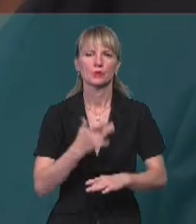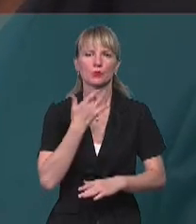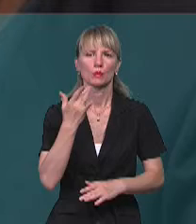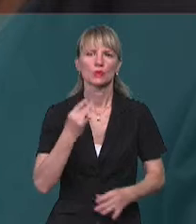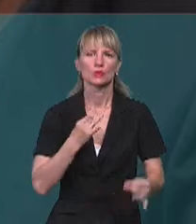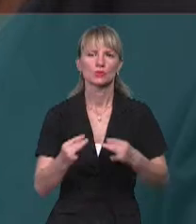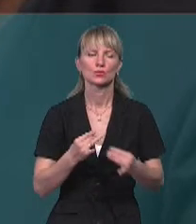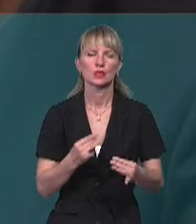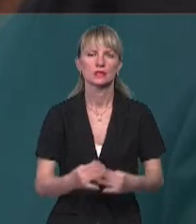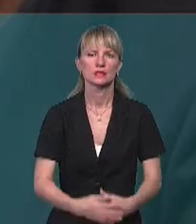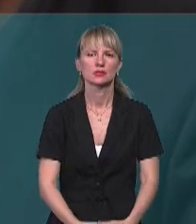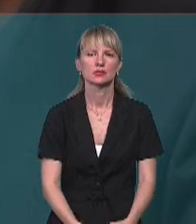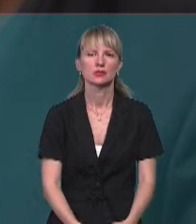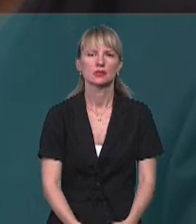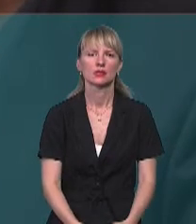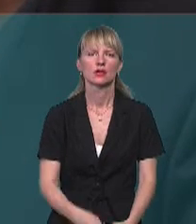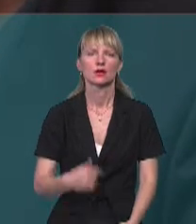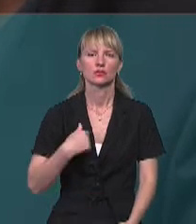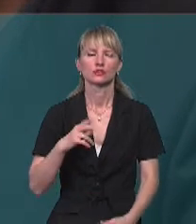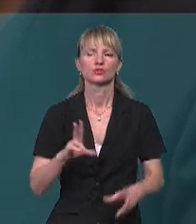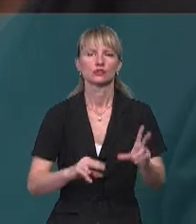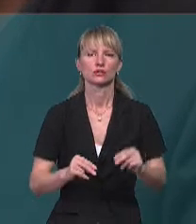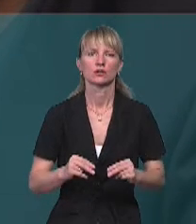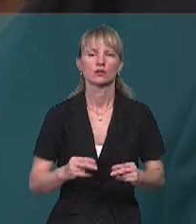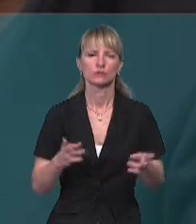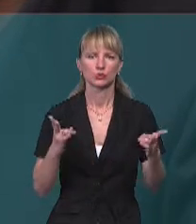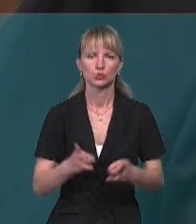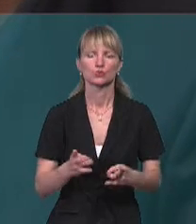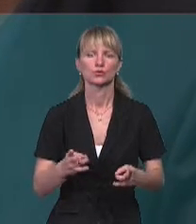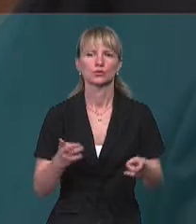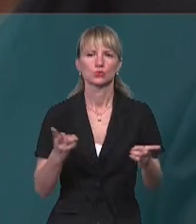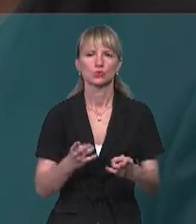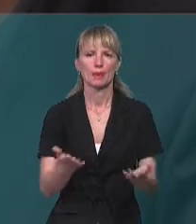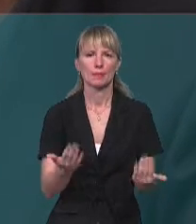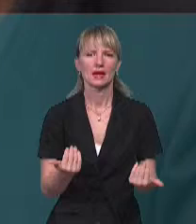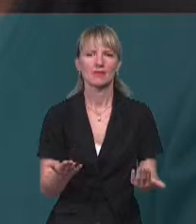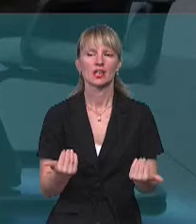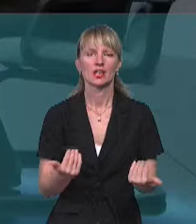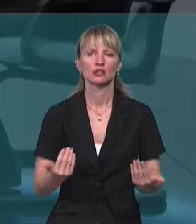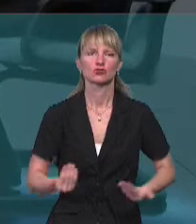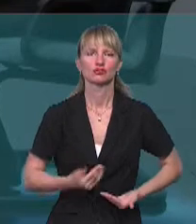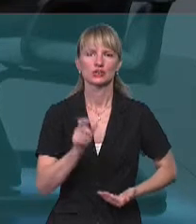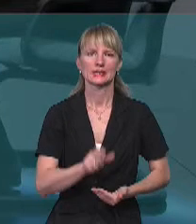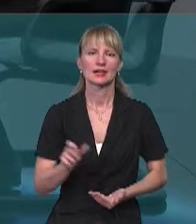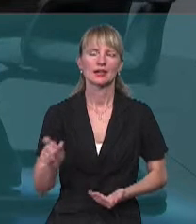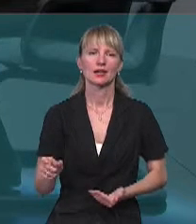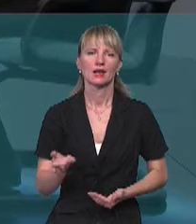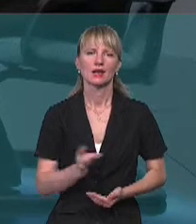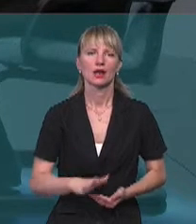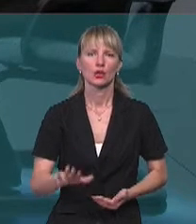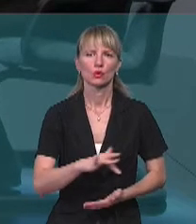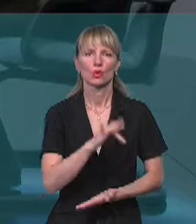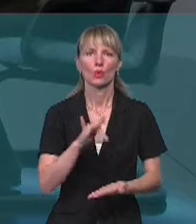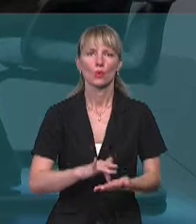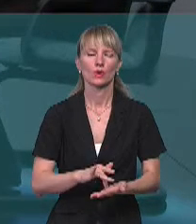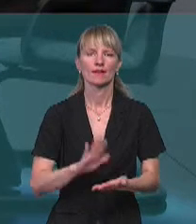консультацій? Однозначно полезными, то есть мы должны вовлекать жителей района,